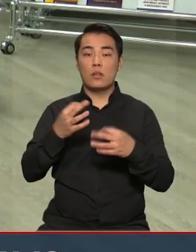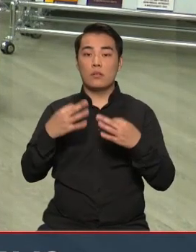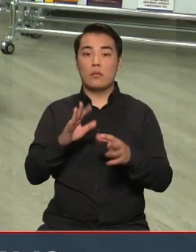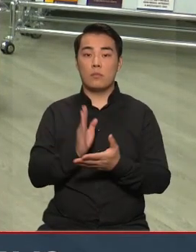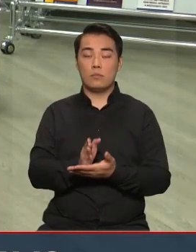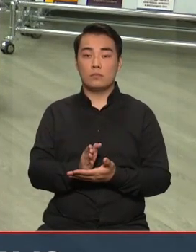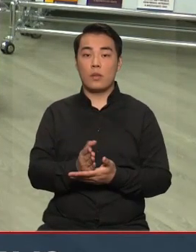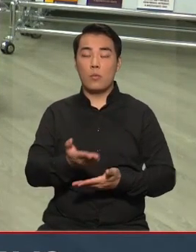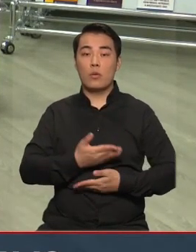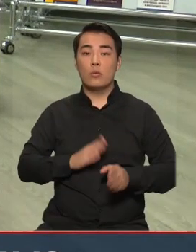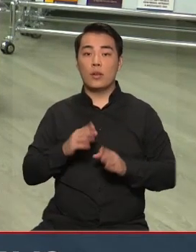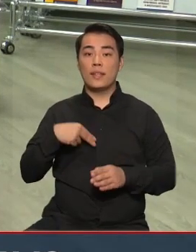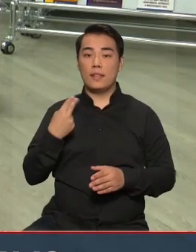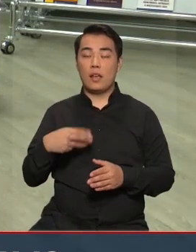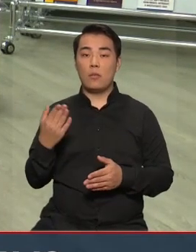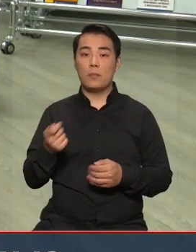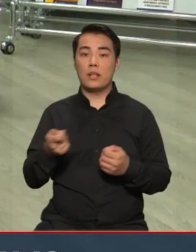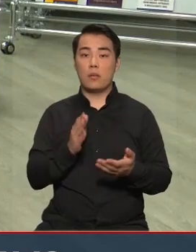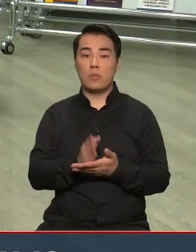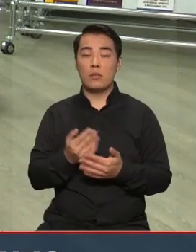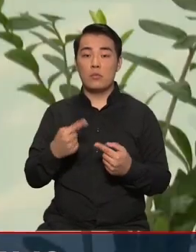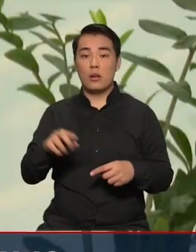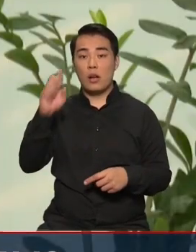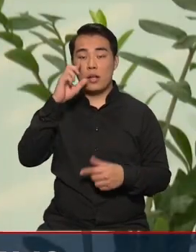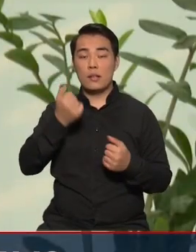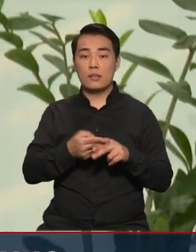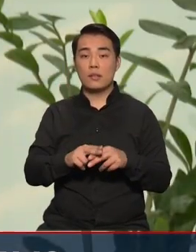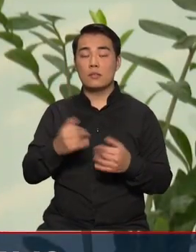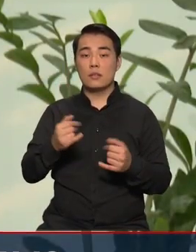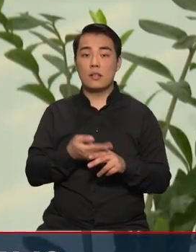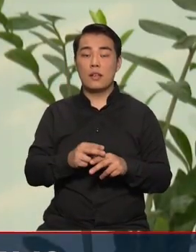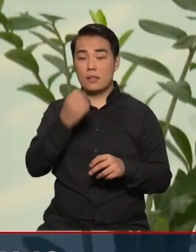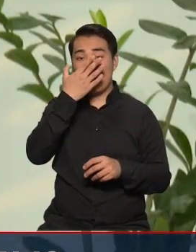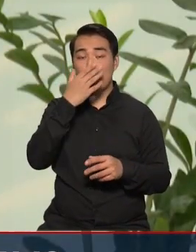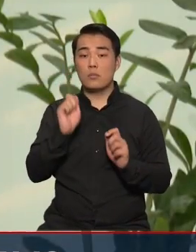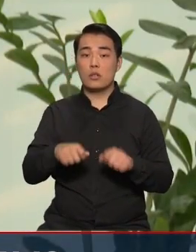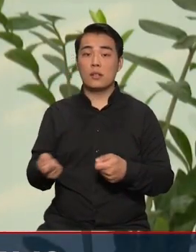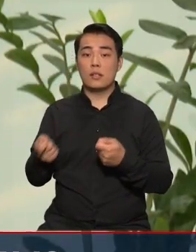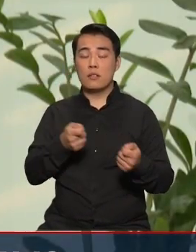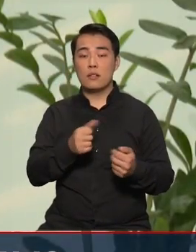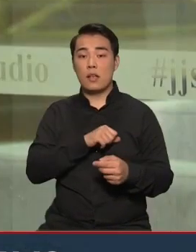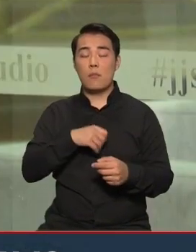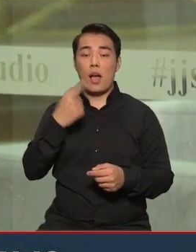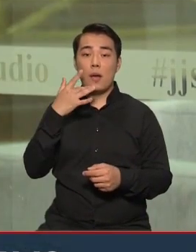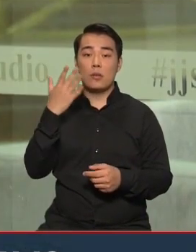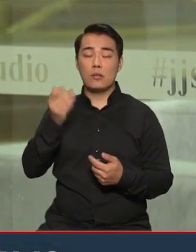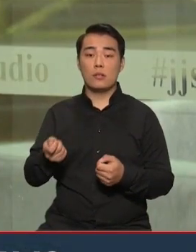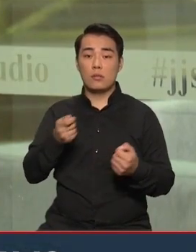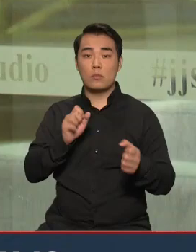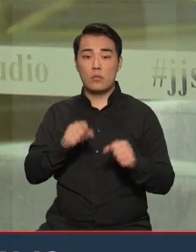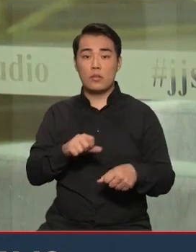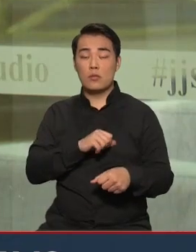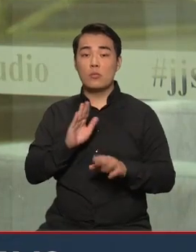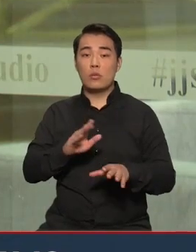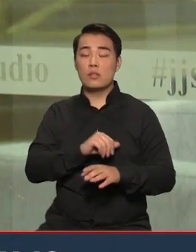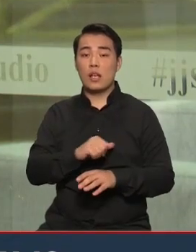Иә. Біз тек Қытайдан ғана кіргіземіз. Басқа елдер альтернатив Япониядан кіргізуге болады, Германиядан кіргізуге болады, американдық көліктерді кіргізуге болады. Бізге